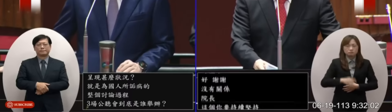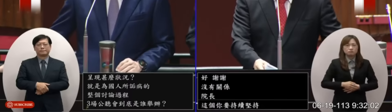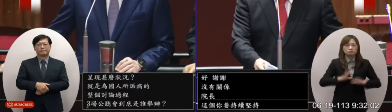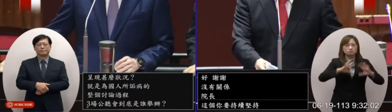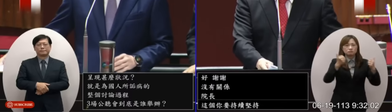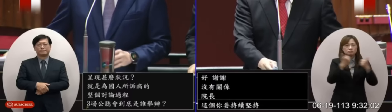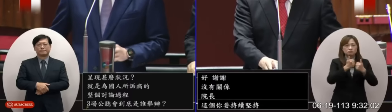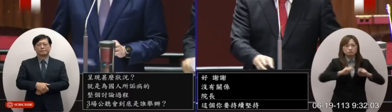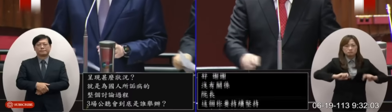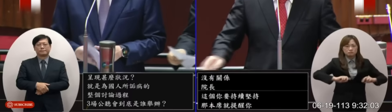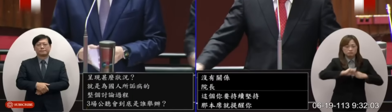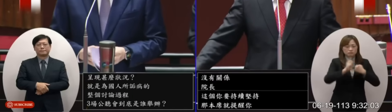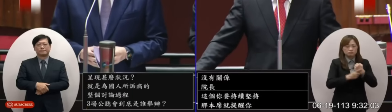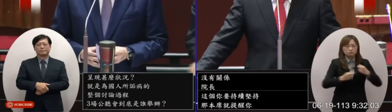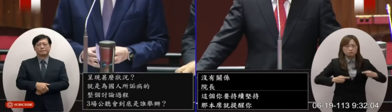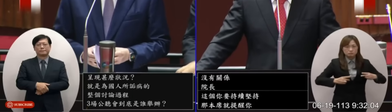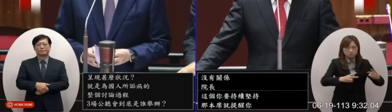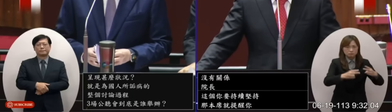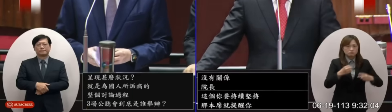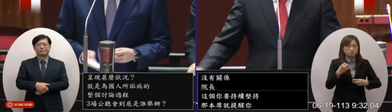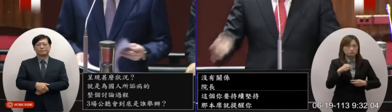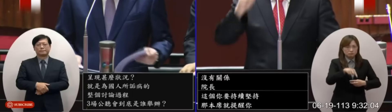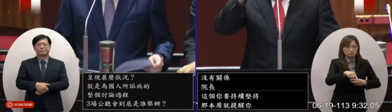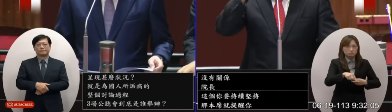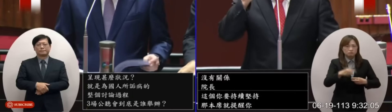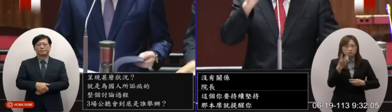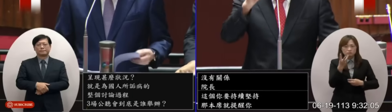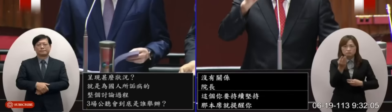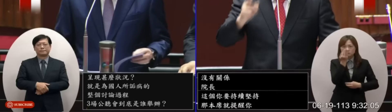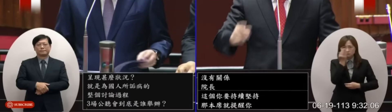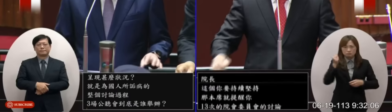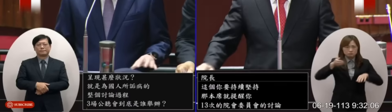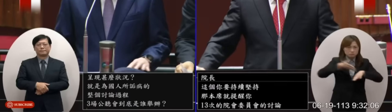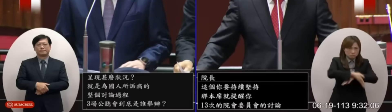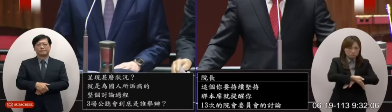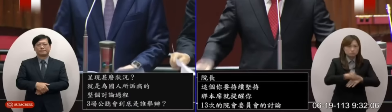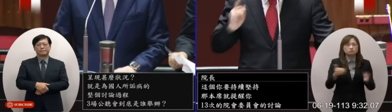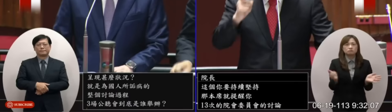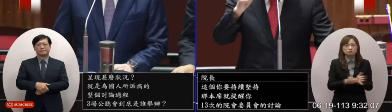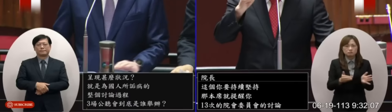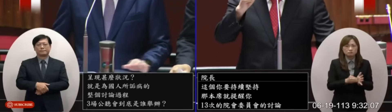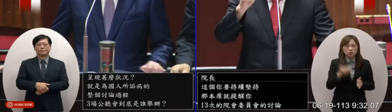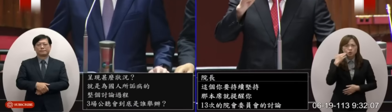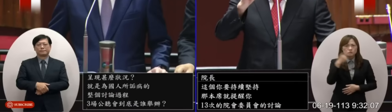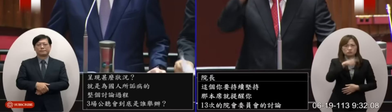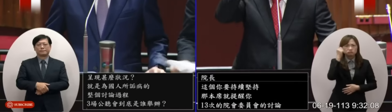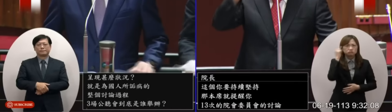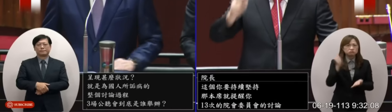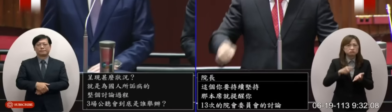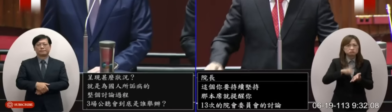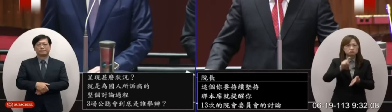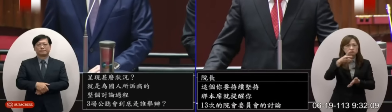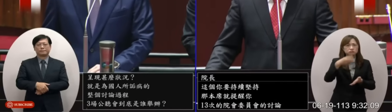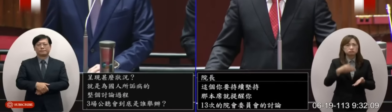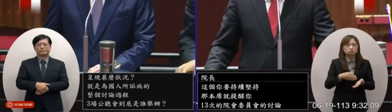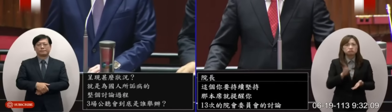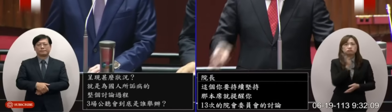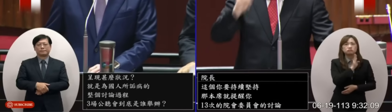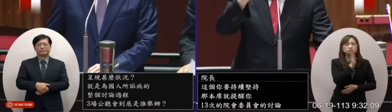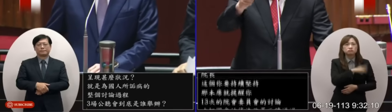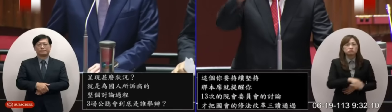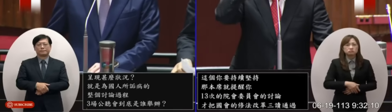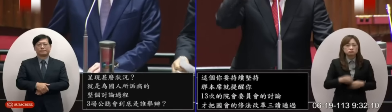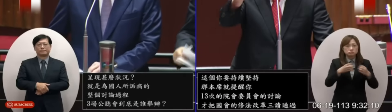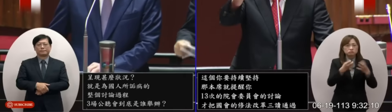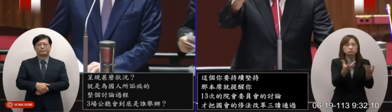的修法改革3读通过。如果你认为13次还不算有实质讨论，